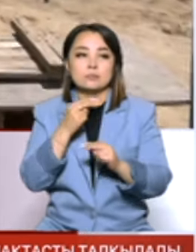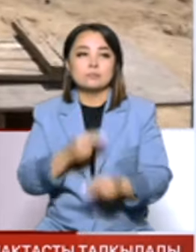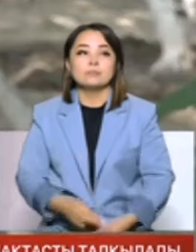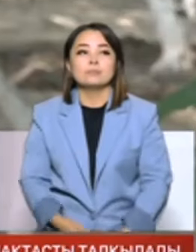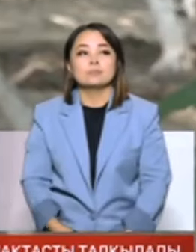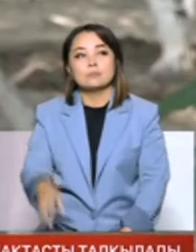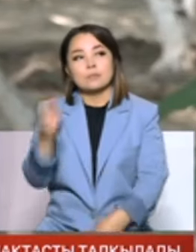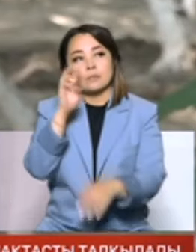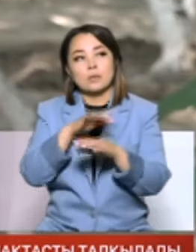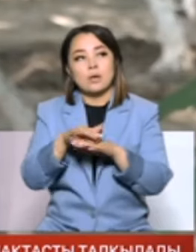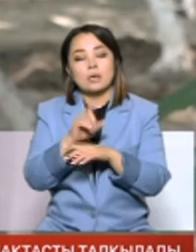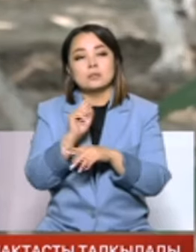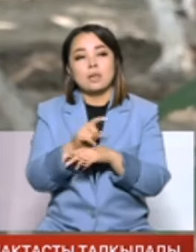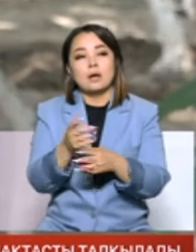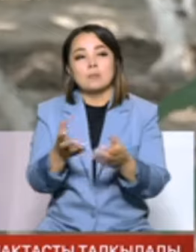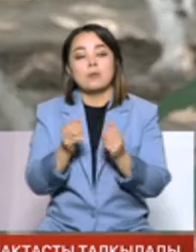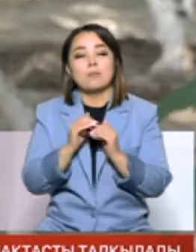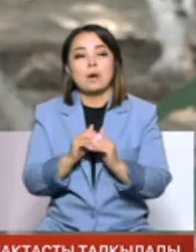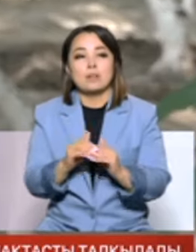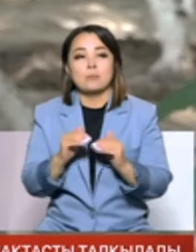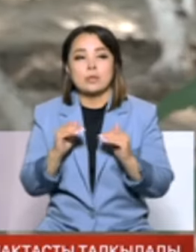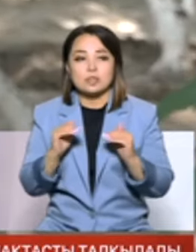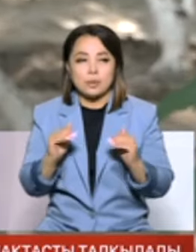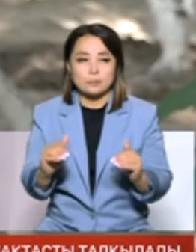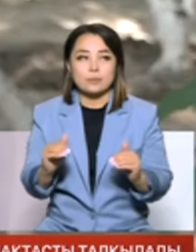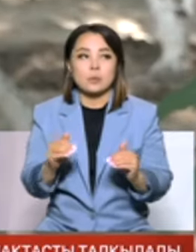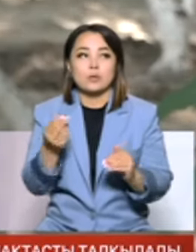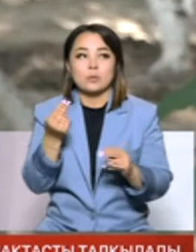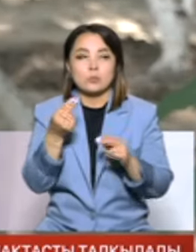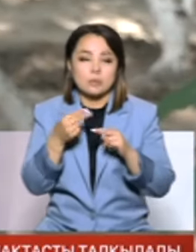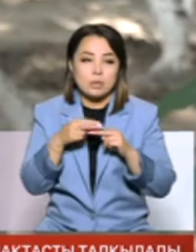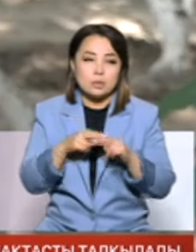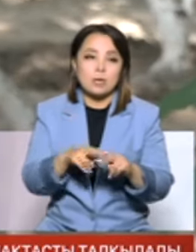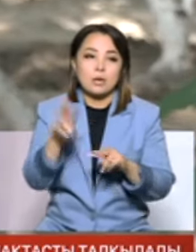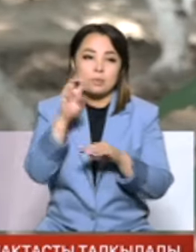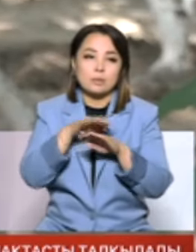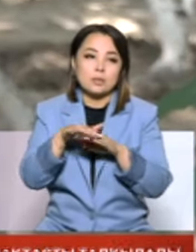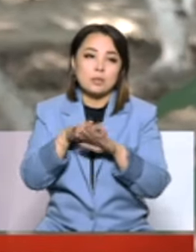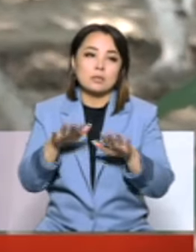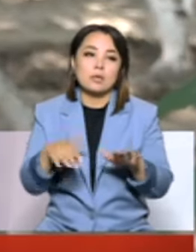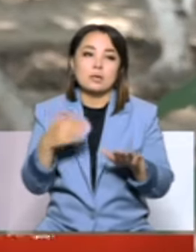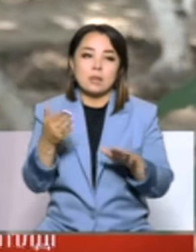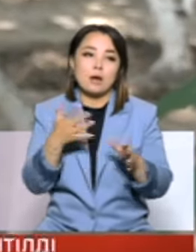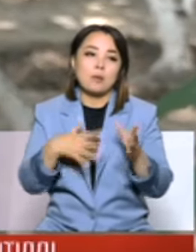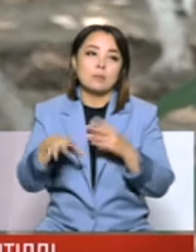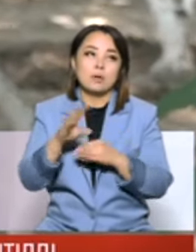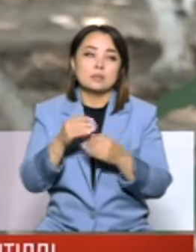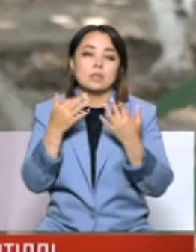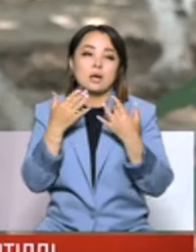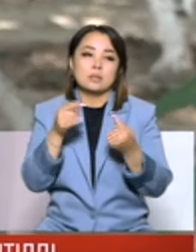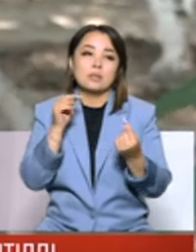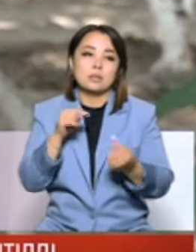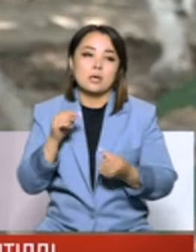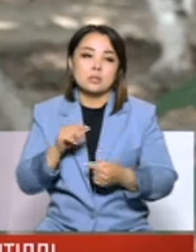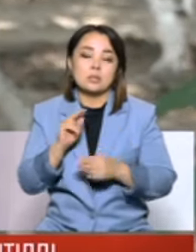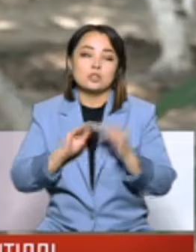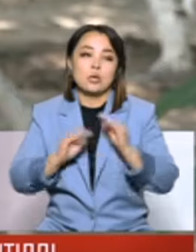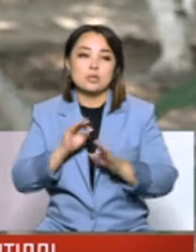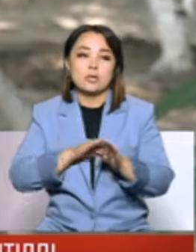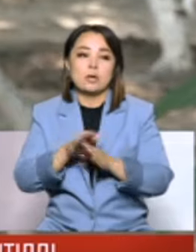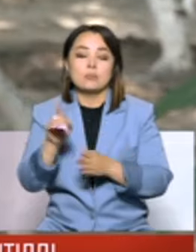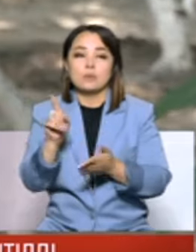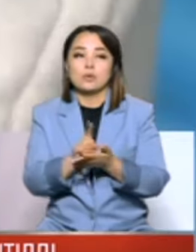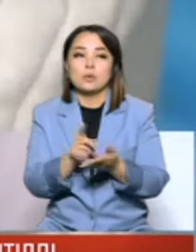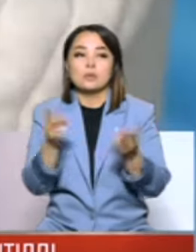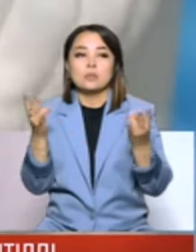аударсақ. Мемлекеттік тапсырыс алып отырған балабақша, субсидия, яғни мемлекеттен барлық талаптарға сәйкес жасақталған болуға